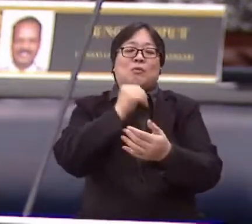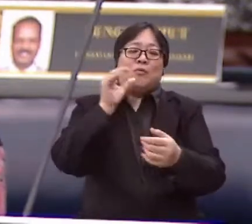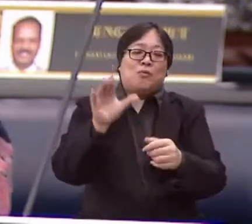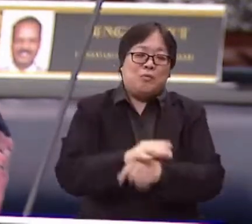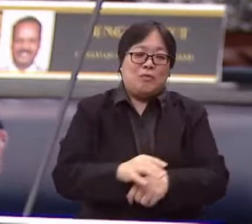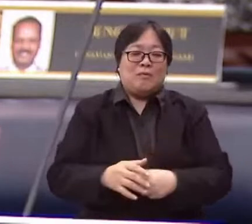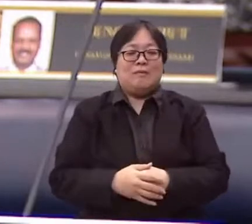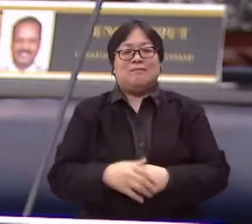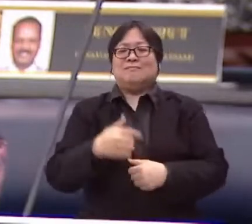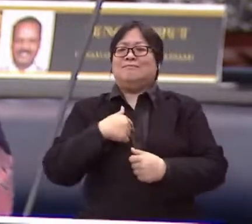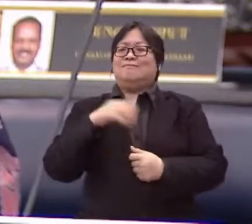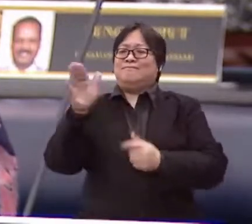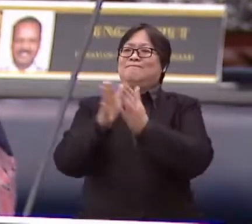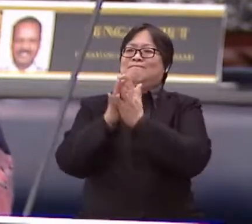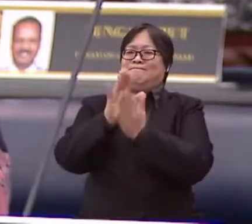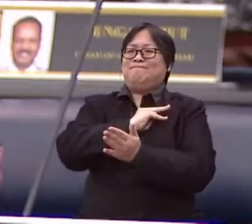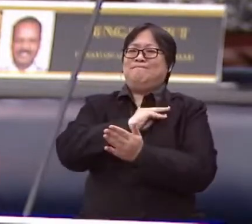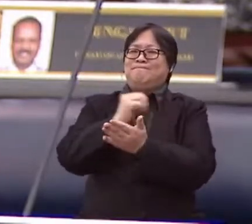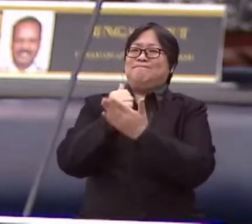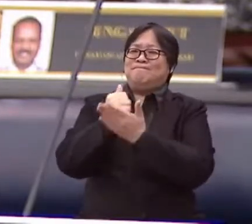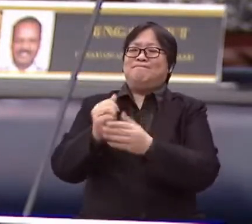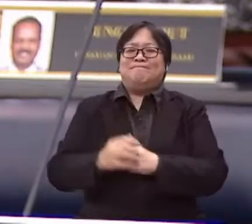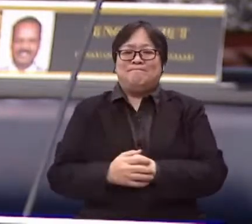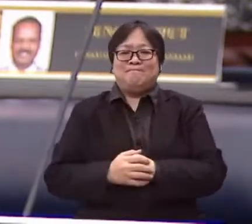saya minta tolong